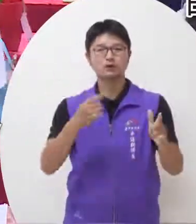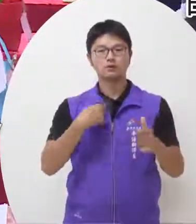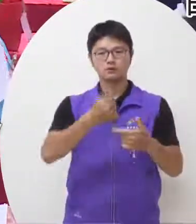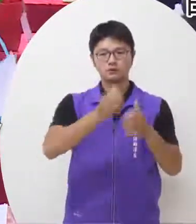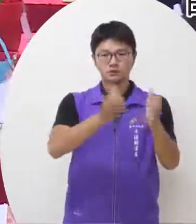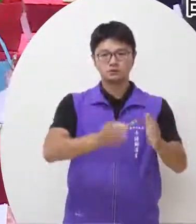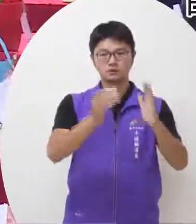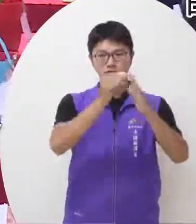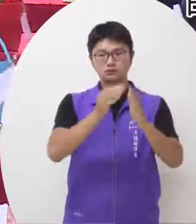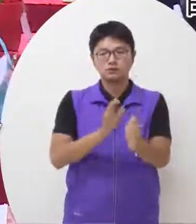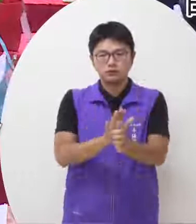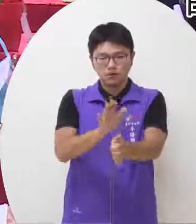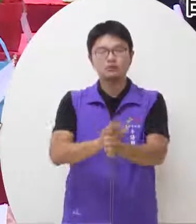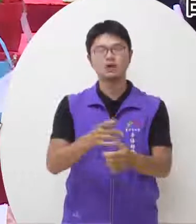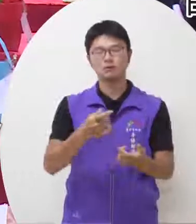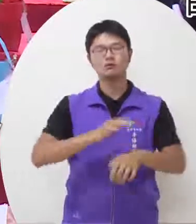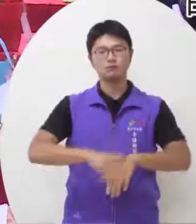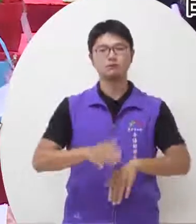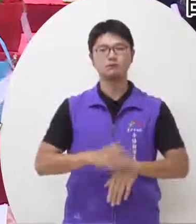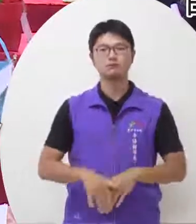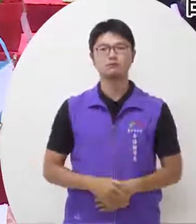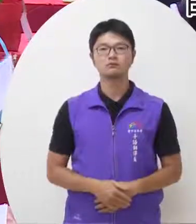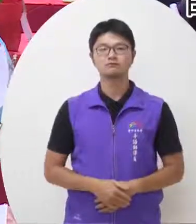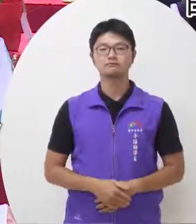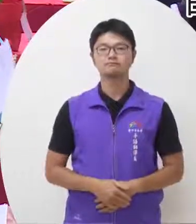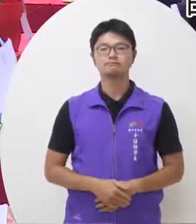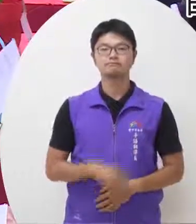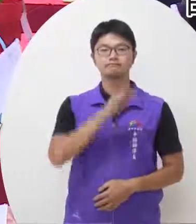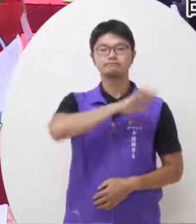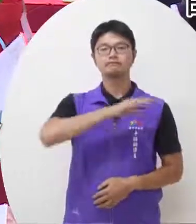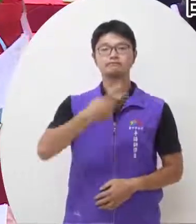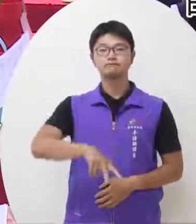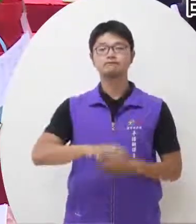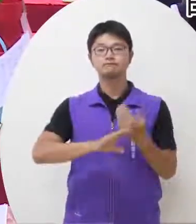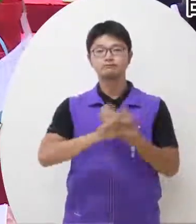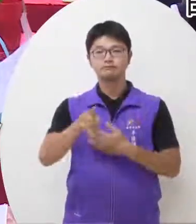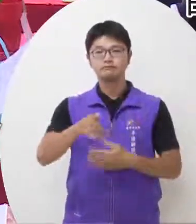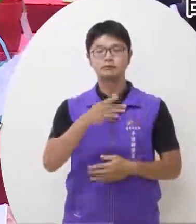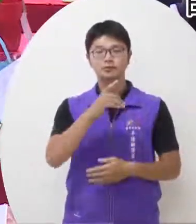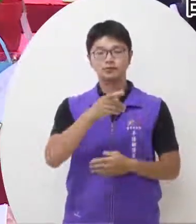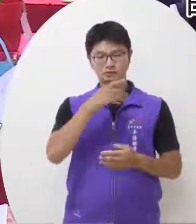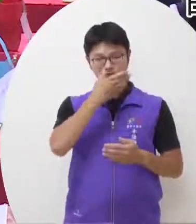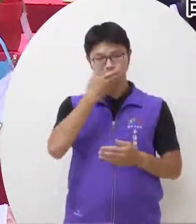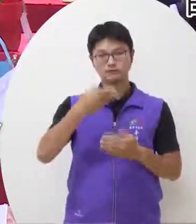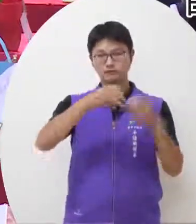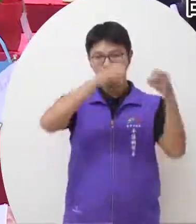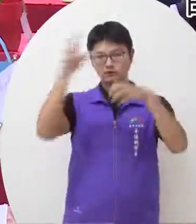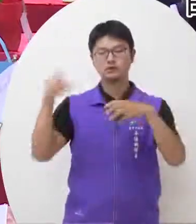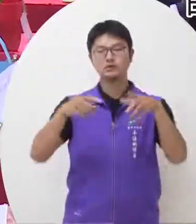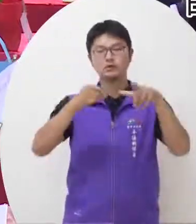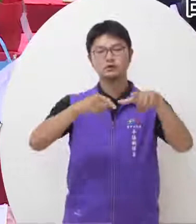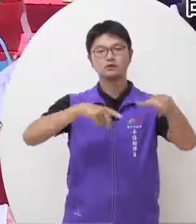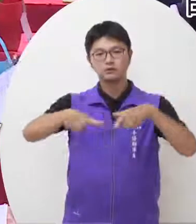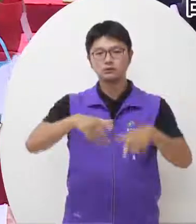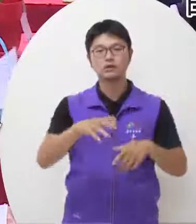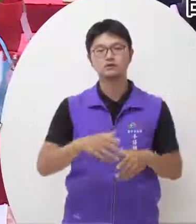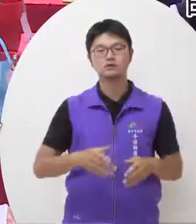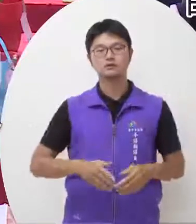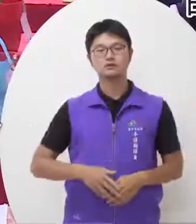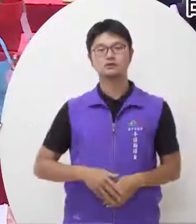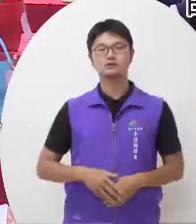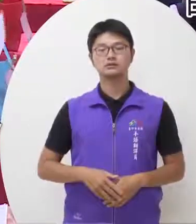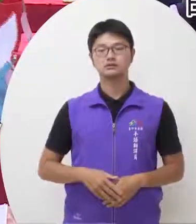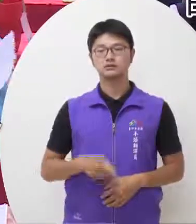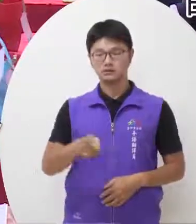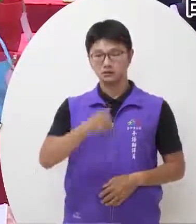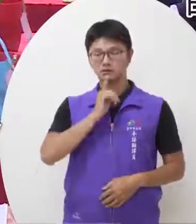那至于说晚清里长有提到福兴公园这个部分 很感谢哦，你多方的关心哦。那中间